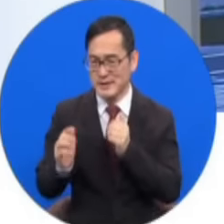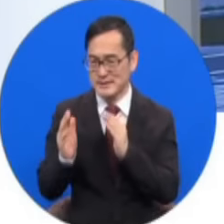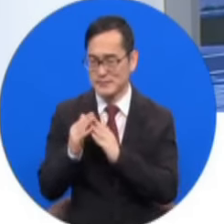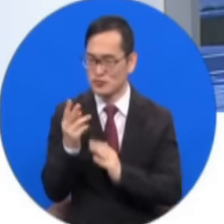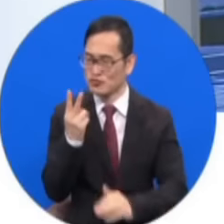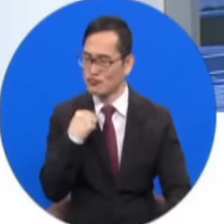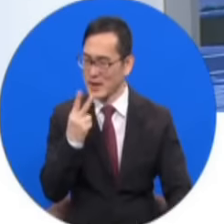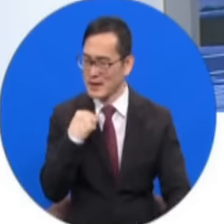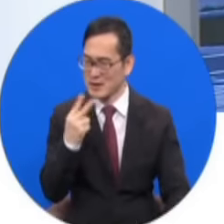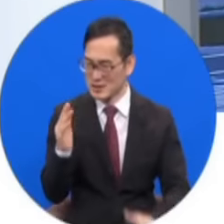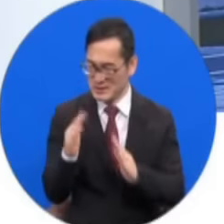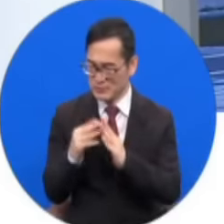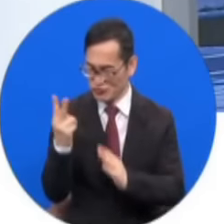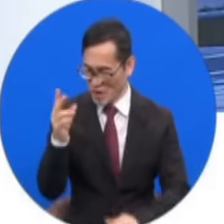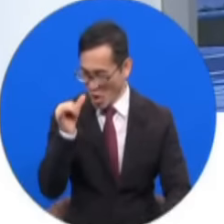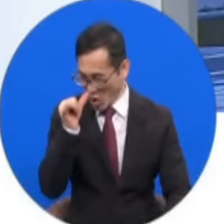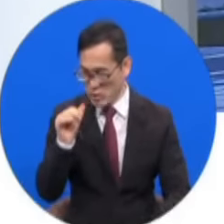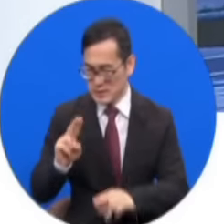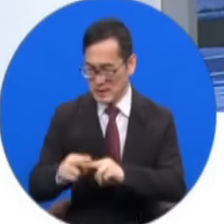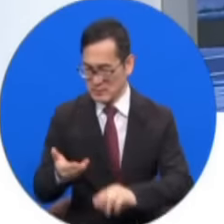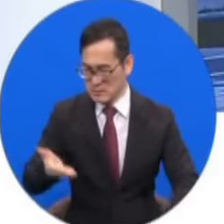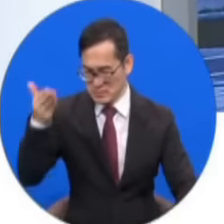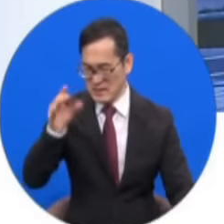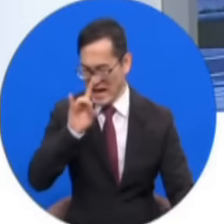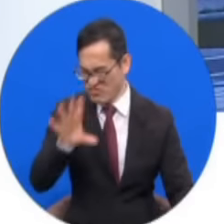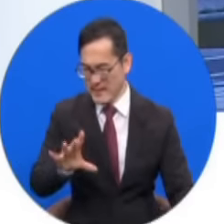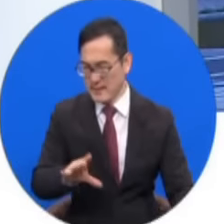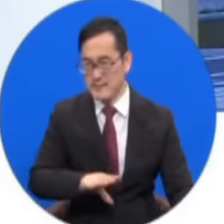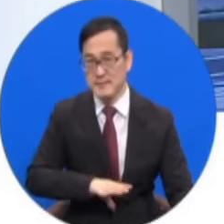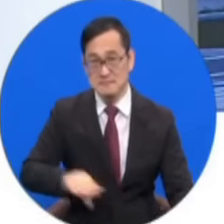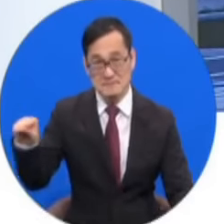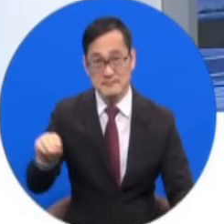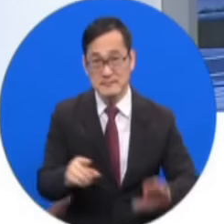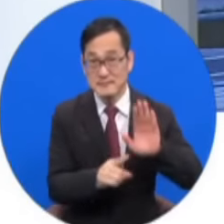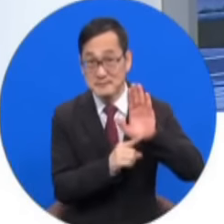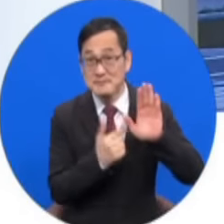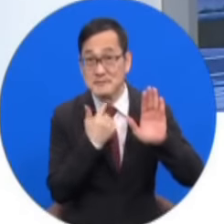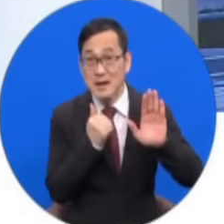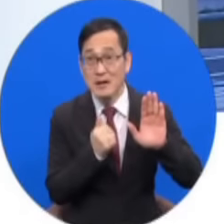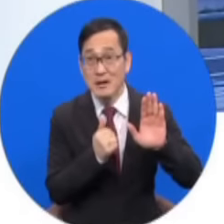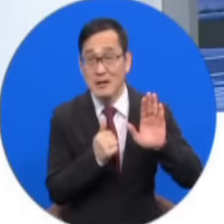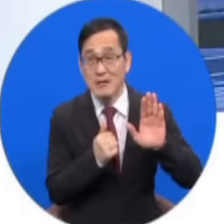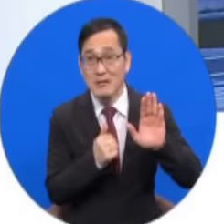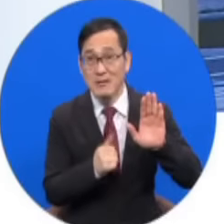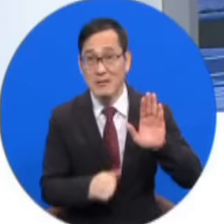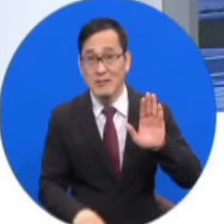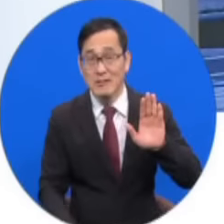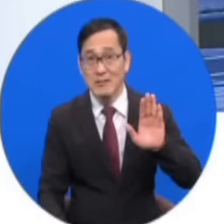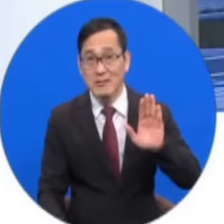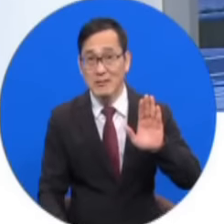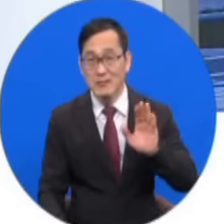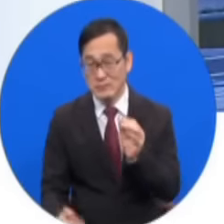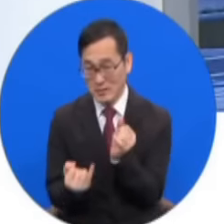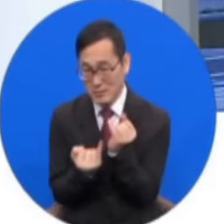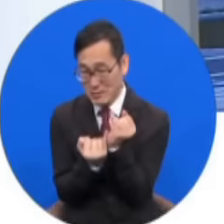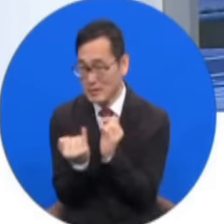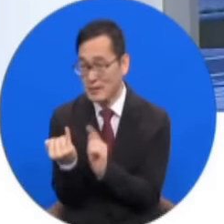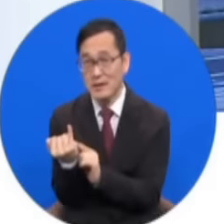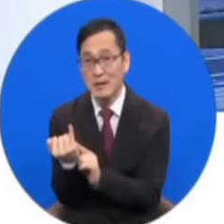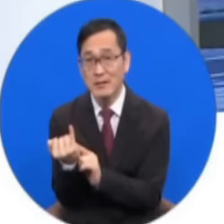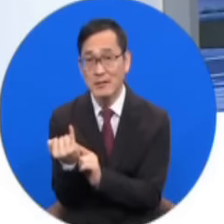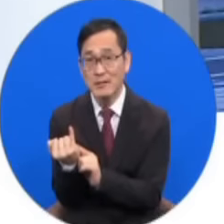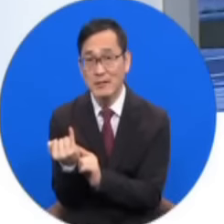보유하면 승진을 안시켰다 안 시키겠다 이런 이야기를 제가 기억이 나거든요 근데 이제 그 아까 배모씨 또한 지금